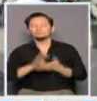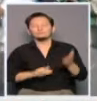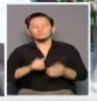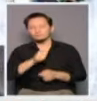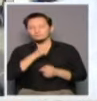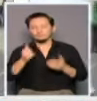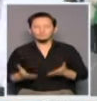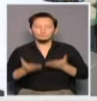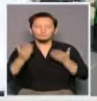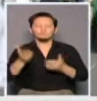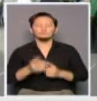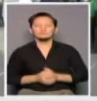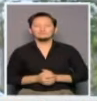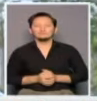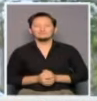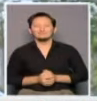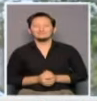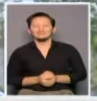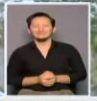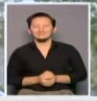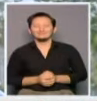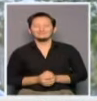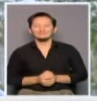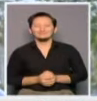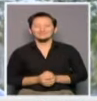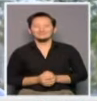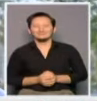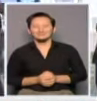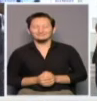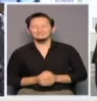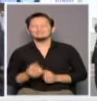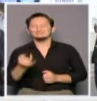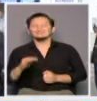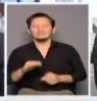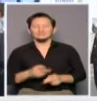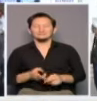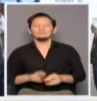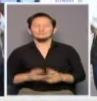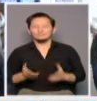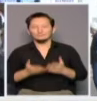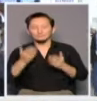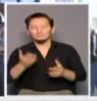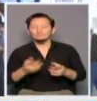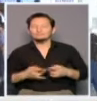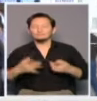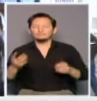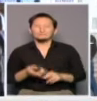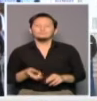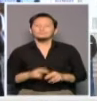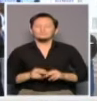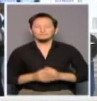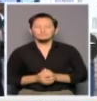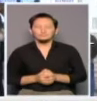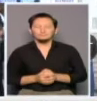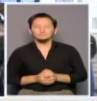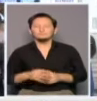этот будем баран резать. Курбан-айд. Это праздник жертвоприношения